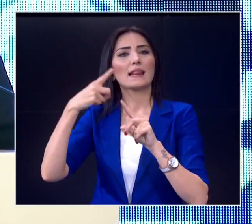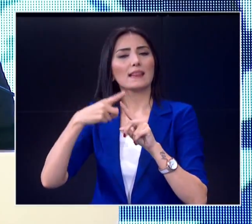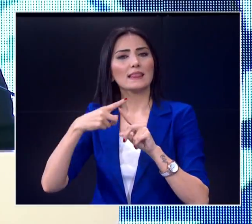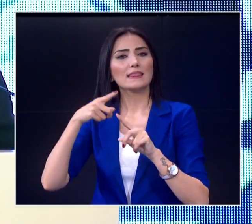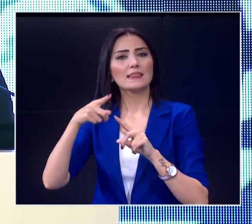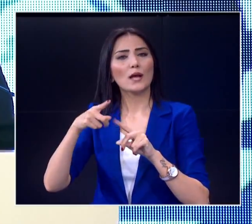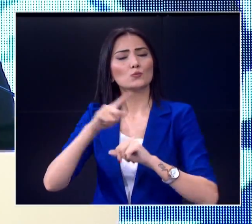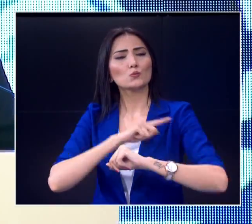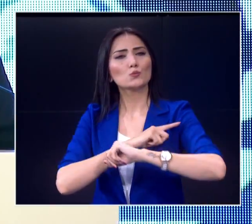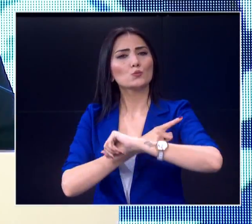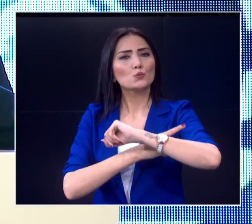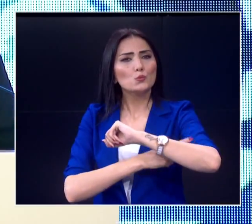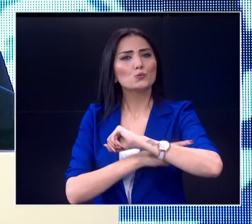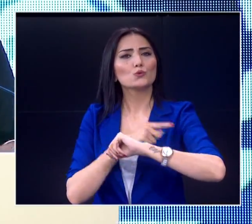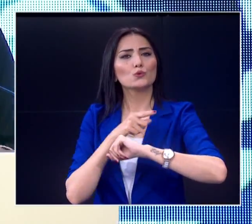gücünü